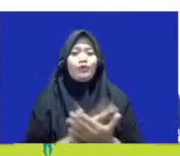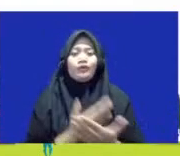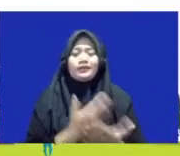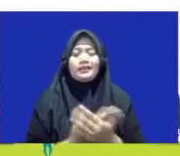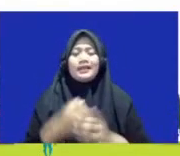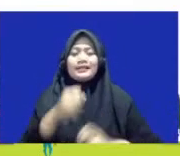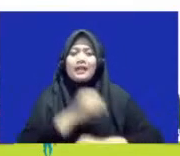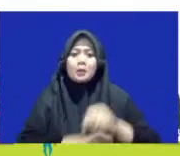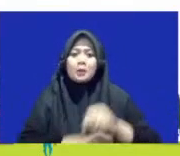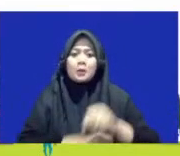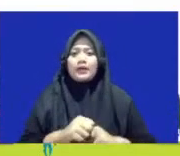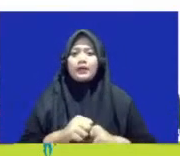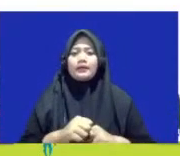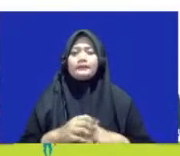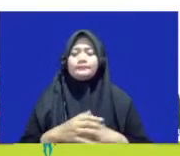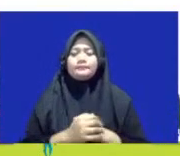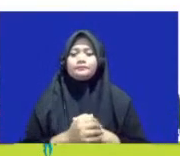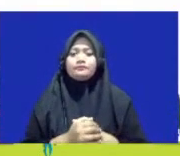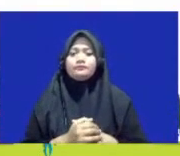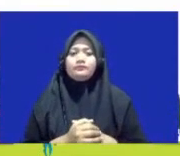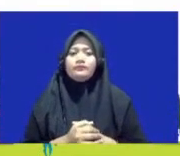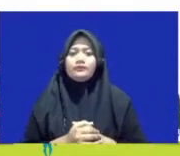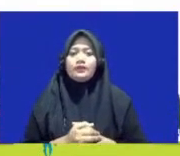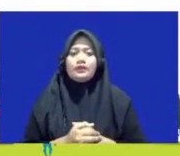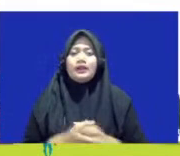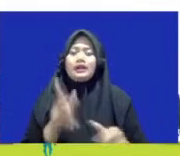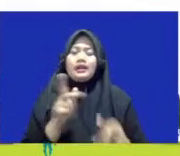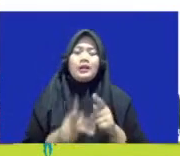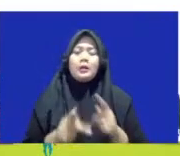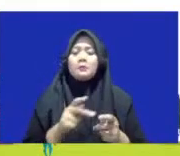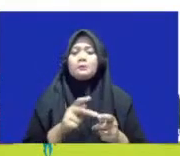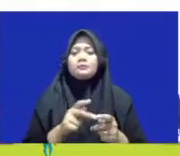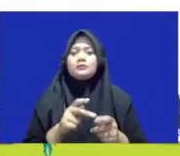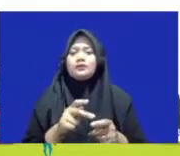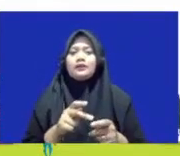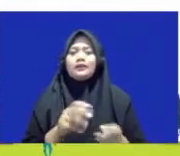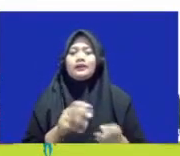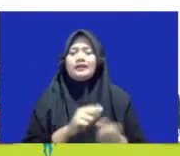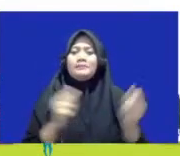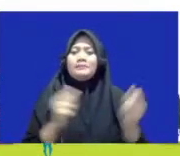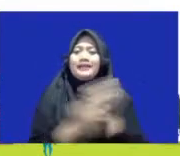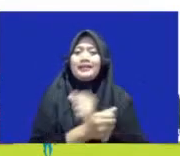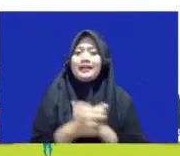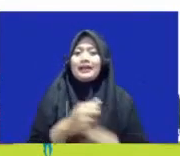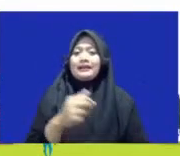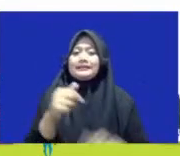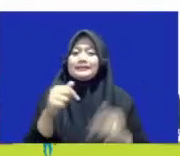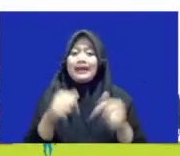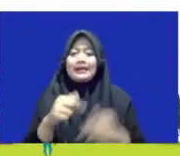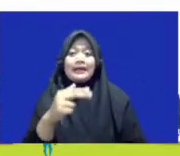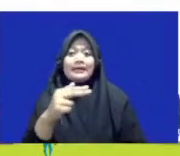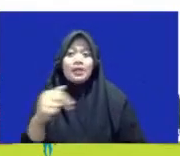atau bukti empiris yang ada bahwa kejadian bencana saat ini di Indonesia itu